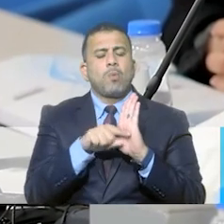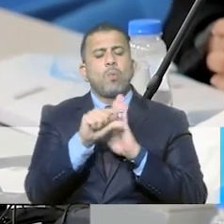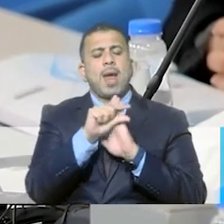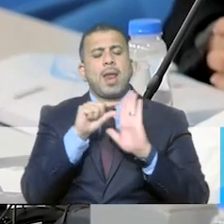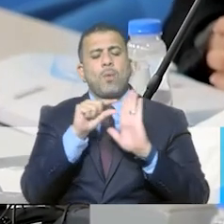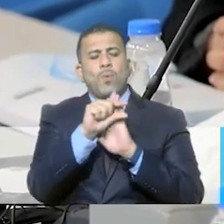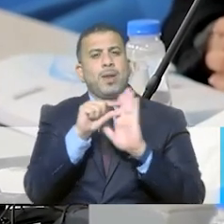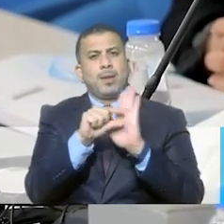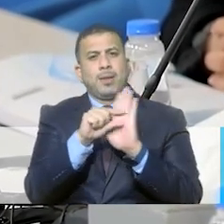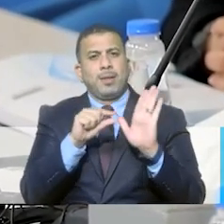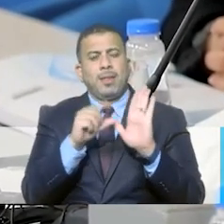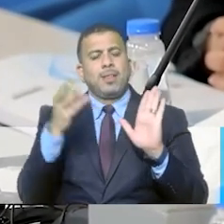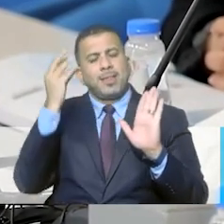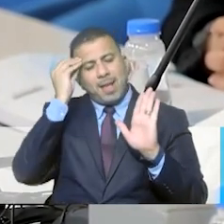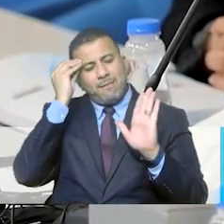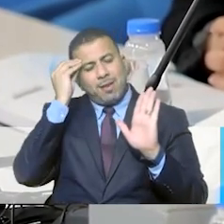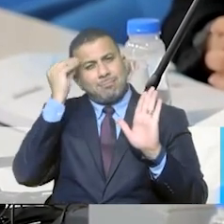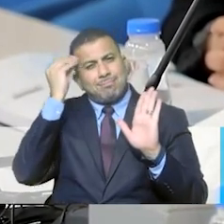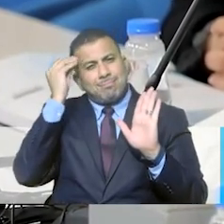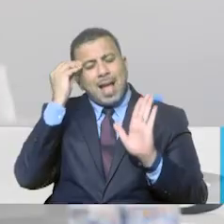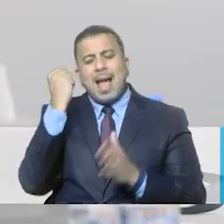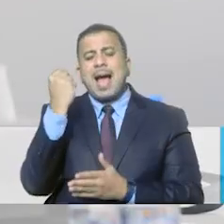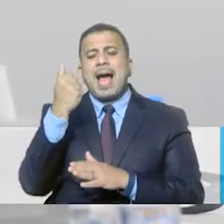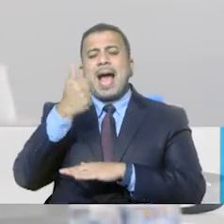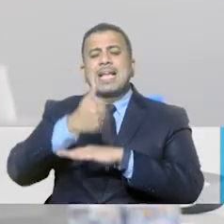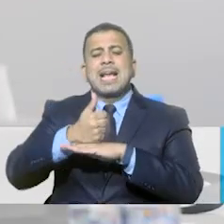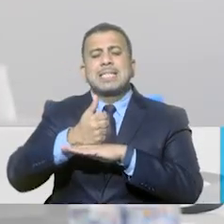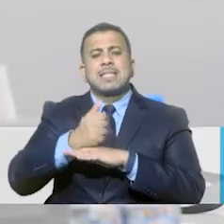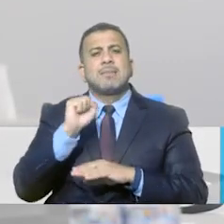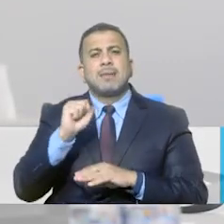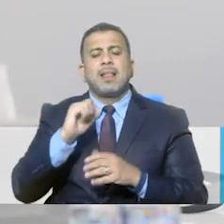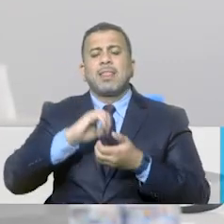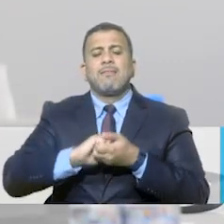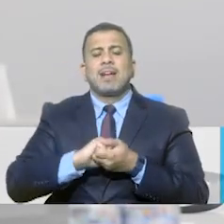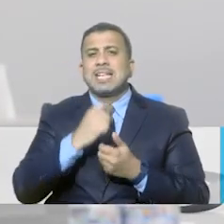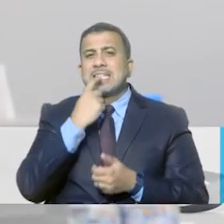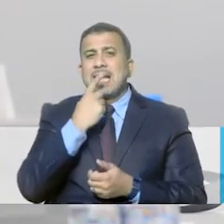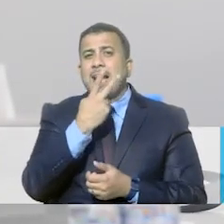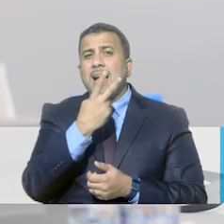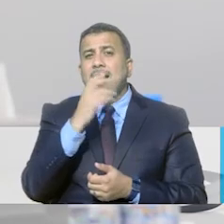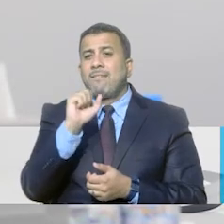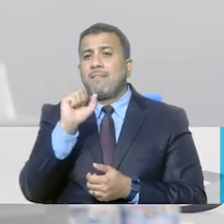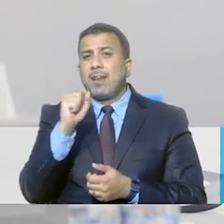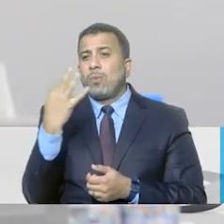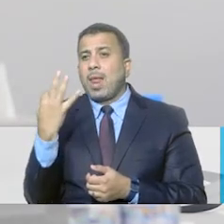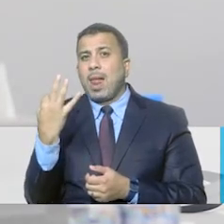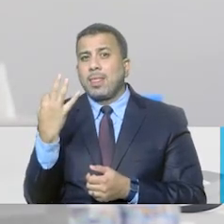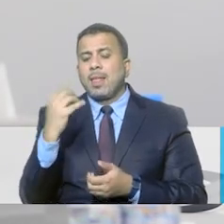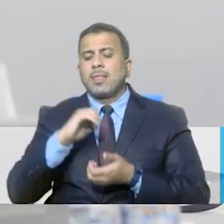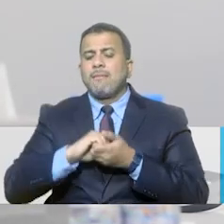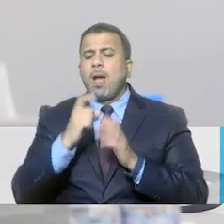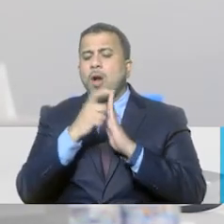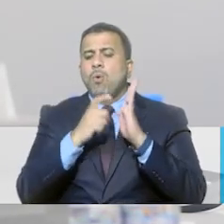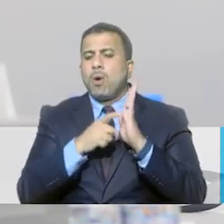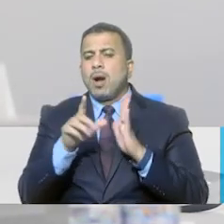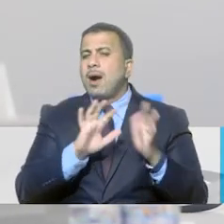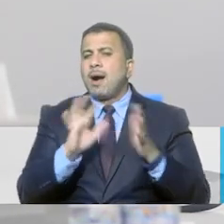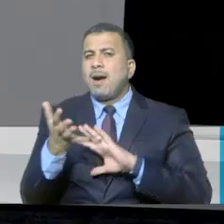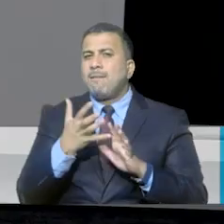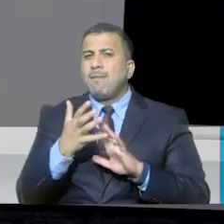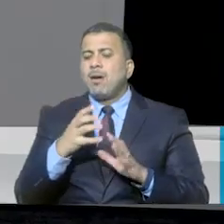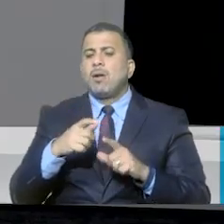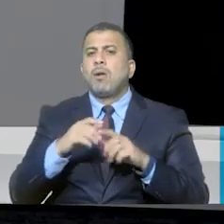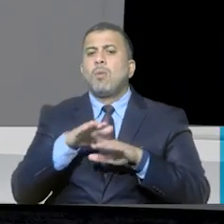والعناوين مثل التعريف بالمفاهيم الأساسية لاتفاقية عام 2003 وتنفيذها على